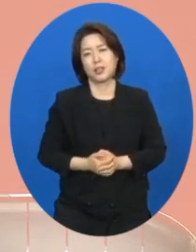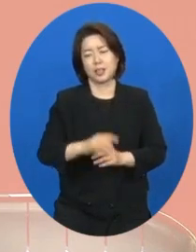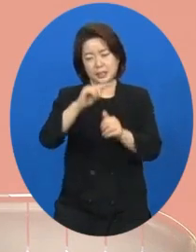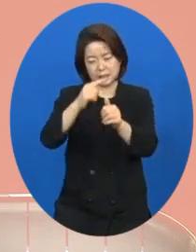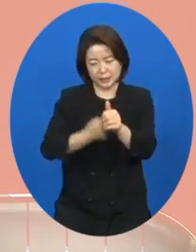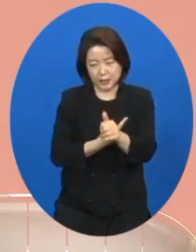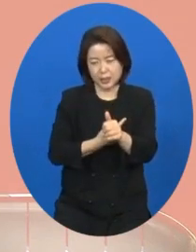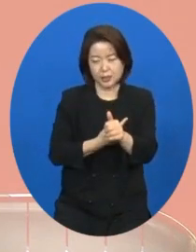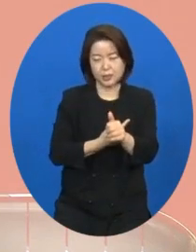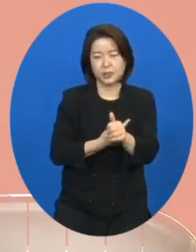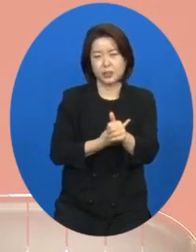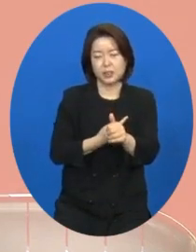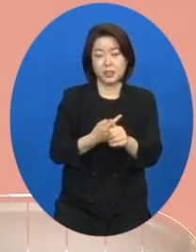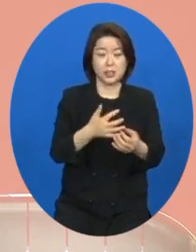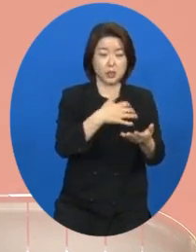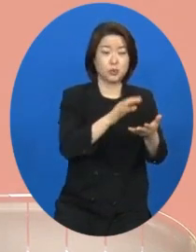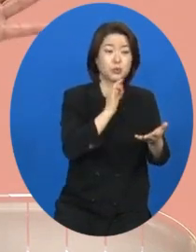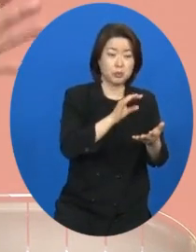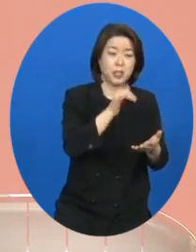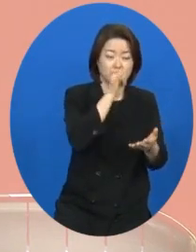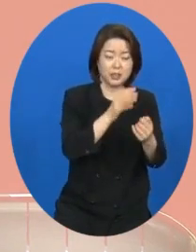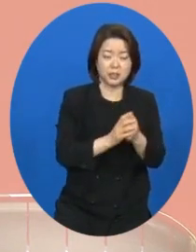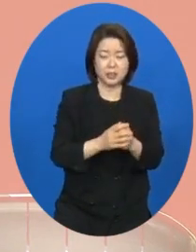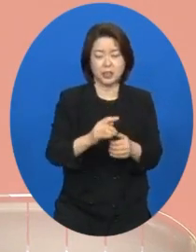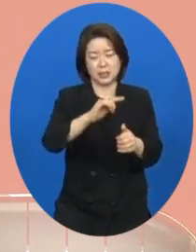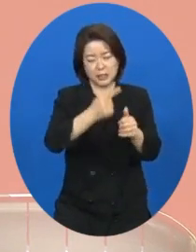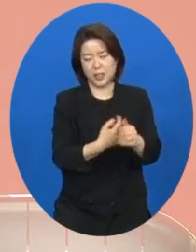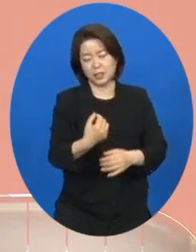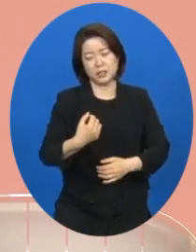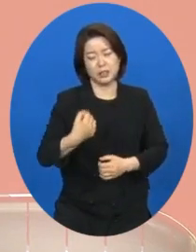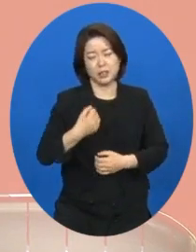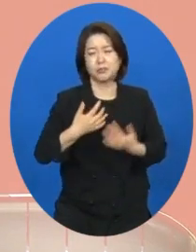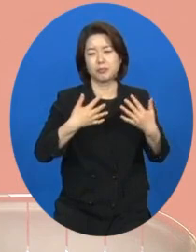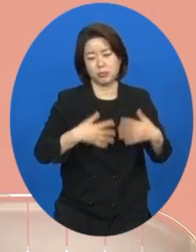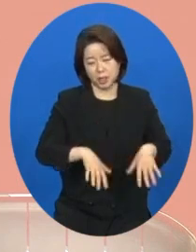수만 많은 거죠. 힘은 하나도 없는